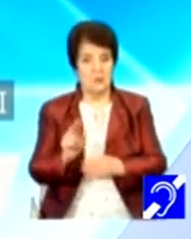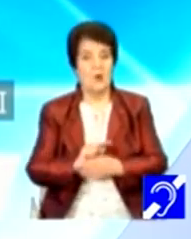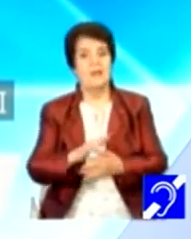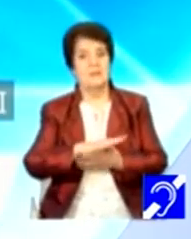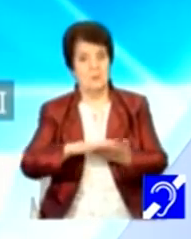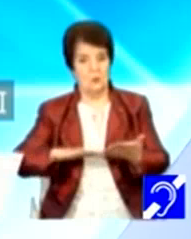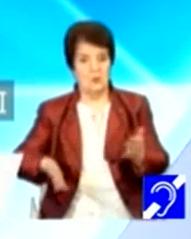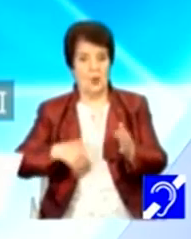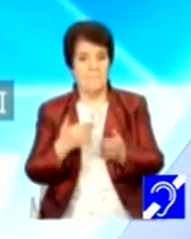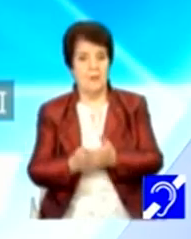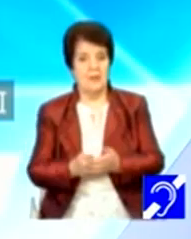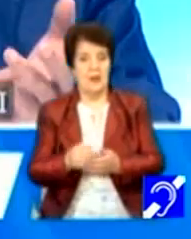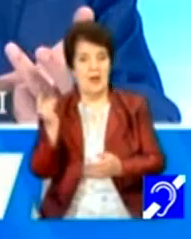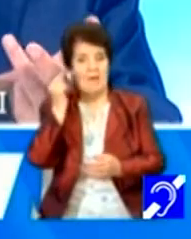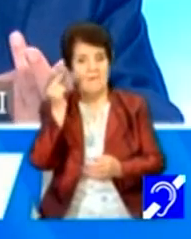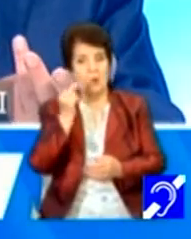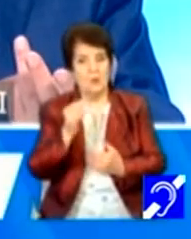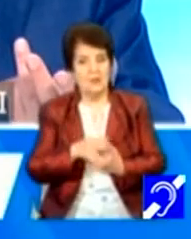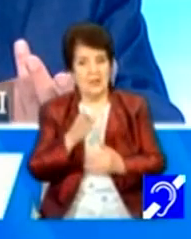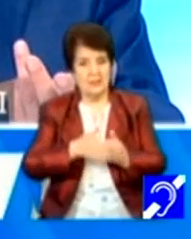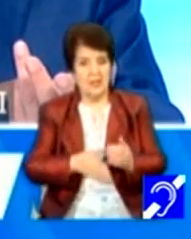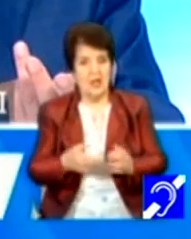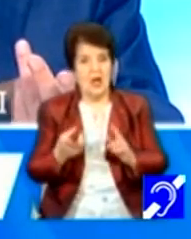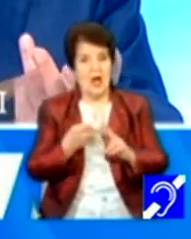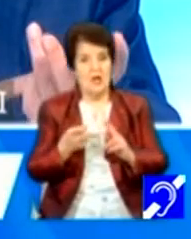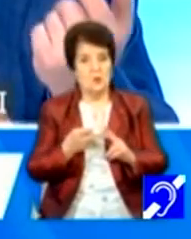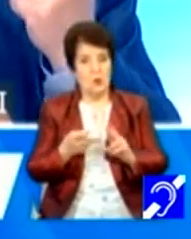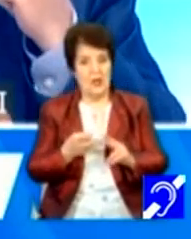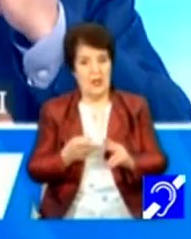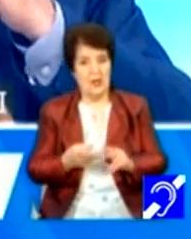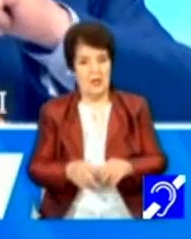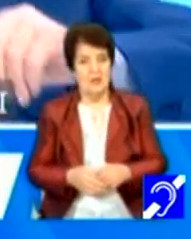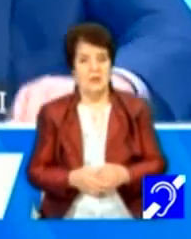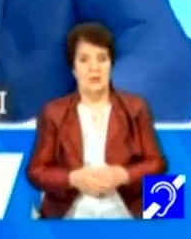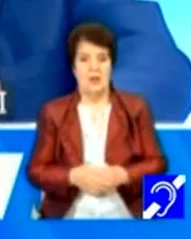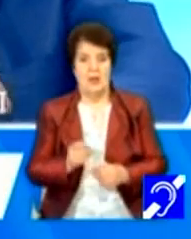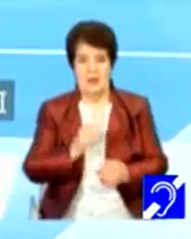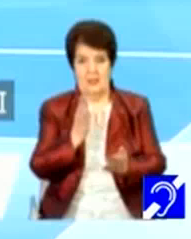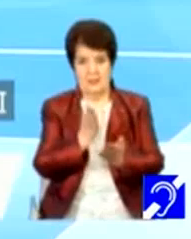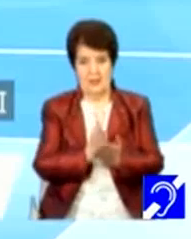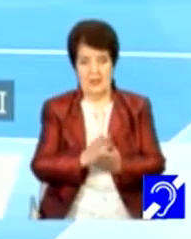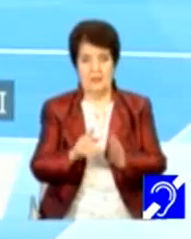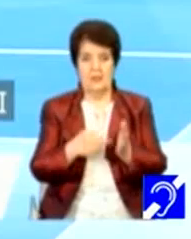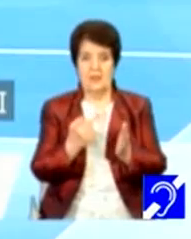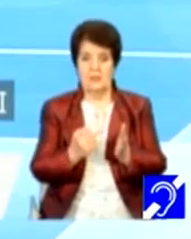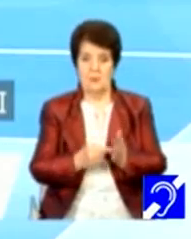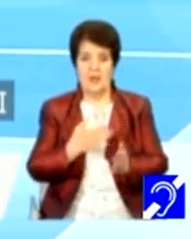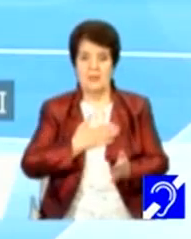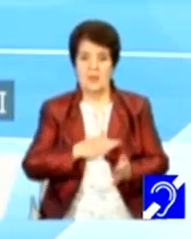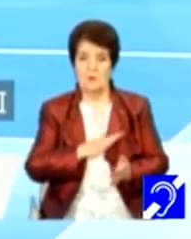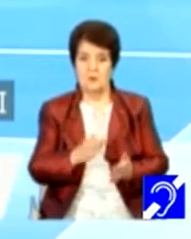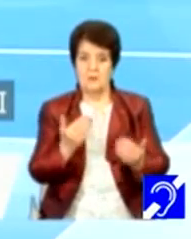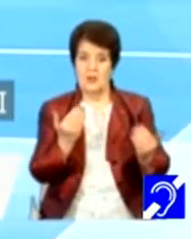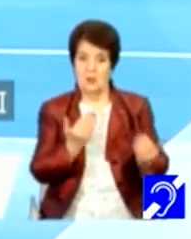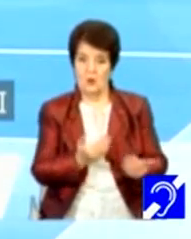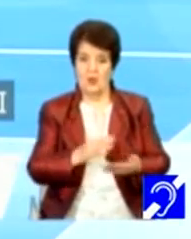continuă până la facultate. Să vedem ce vor, ce vor și oamenii și poate le răspundem direct la întrebările, la nemulțumirile lor, pentru